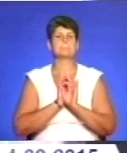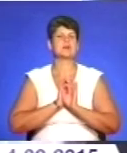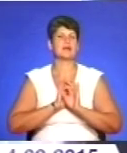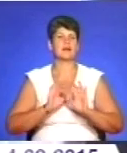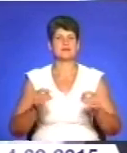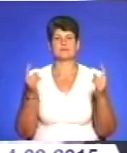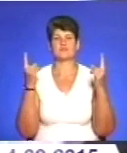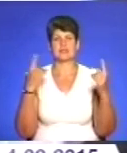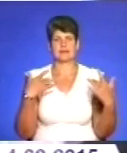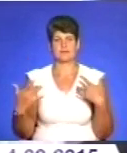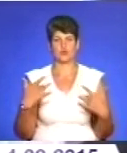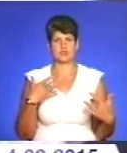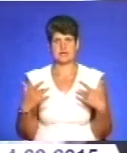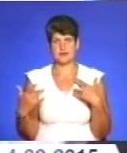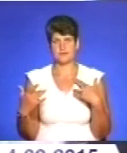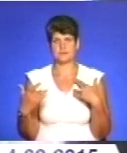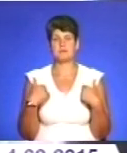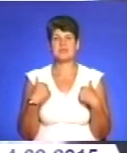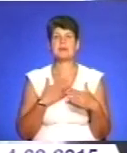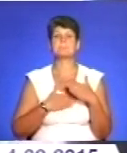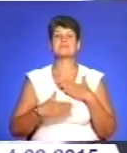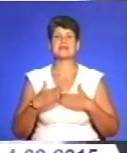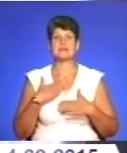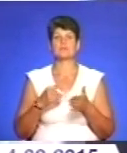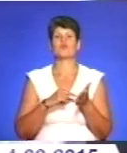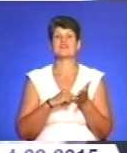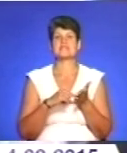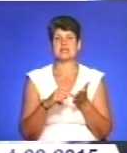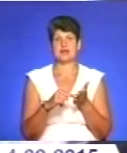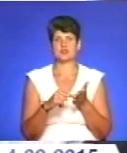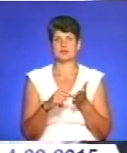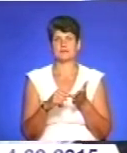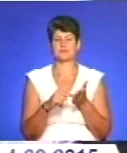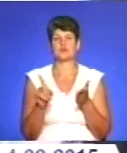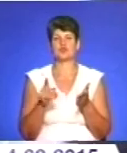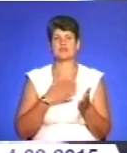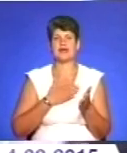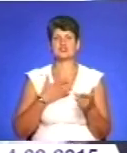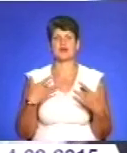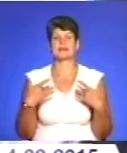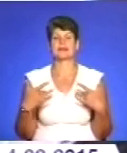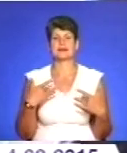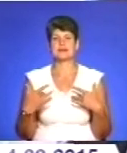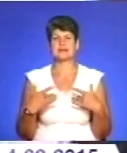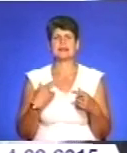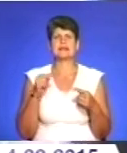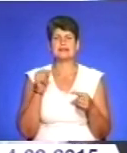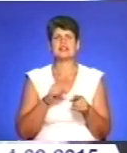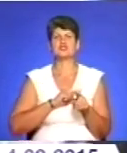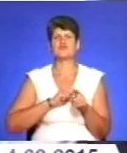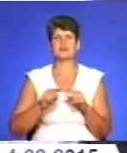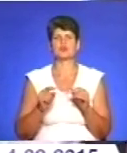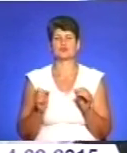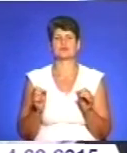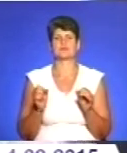великим концертом. Мені приємно відзначити, що наші артисти так швидко зібралися і